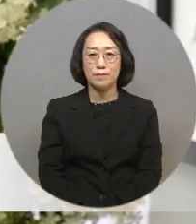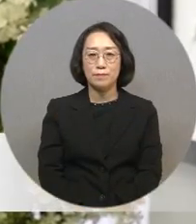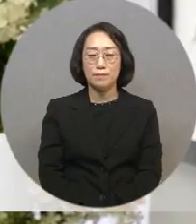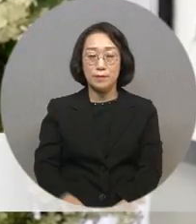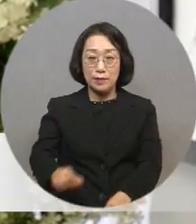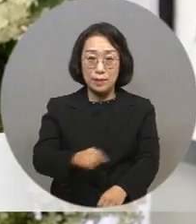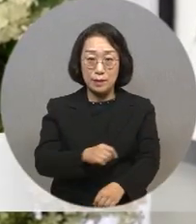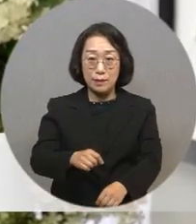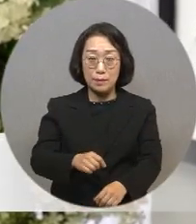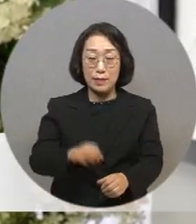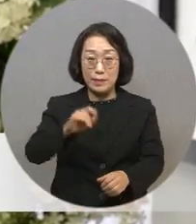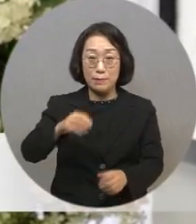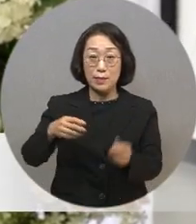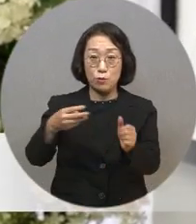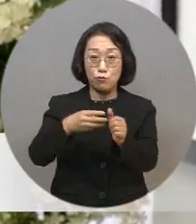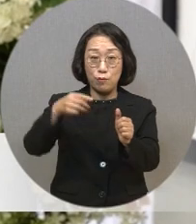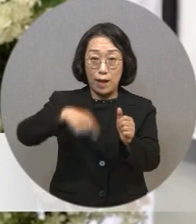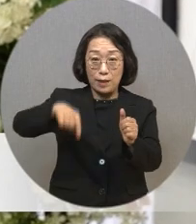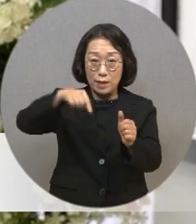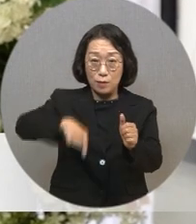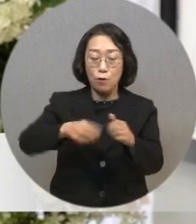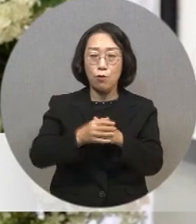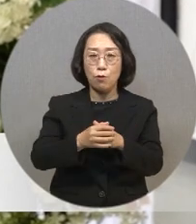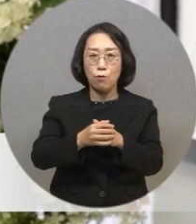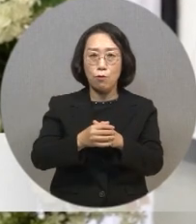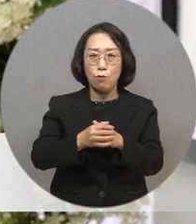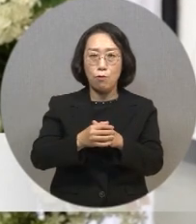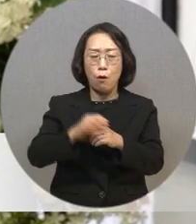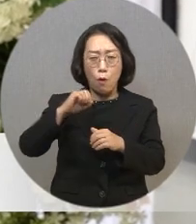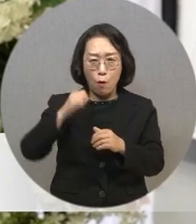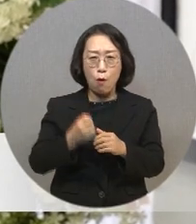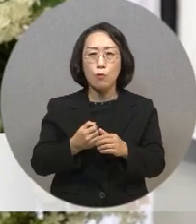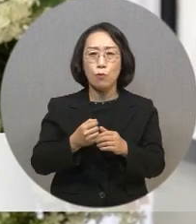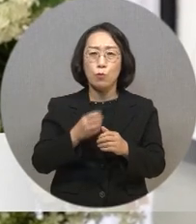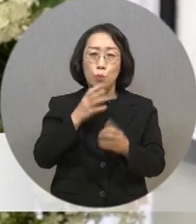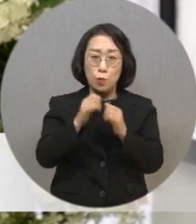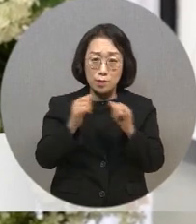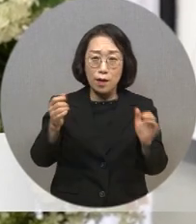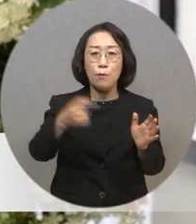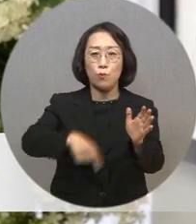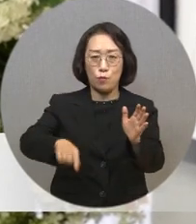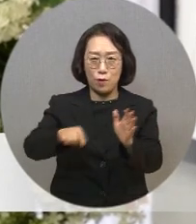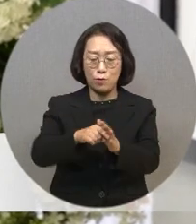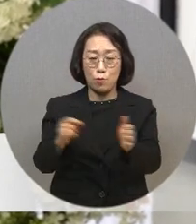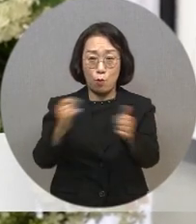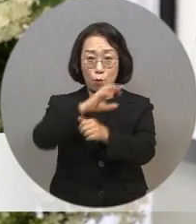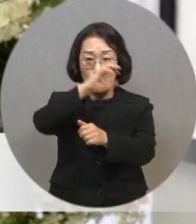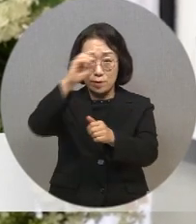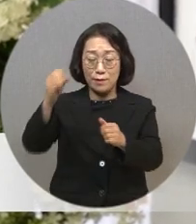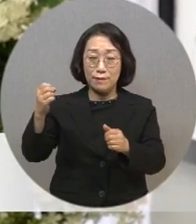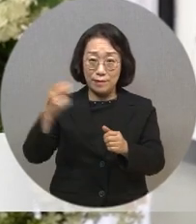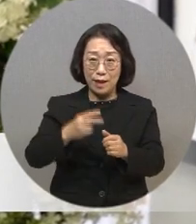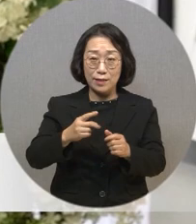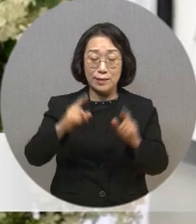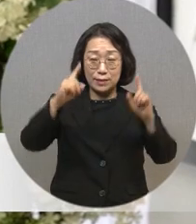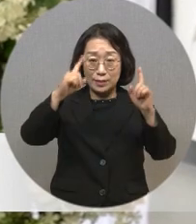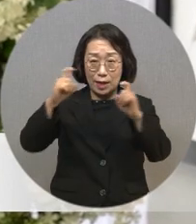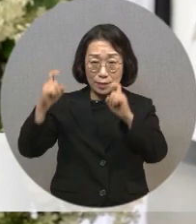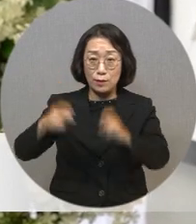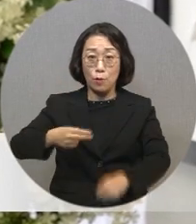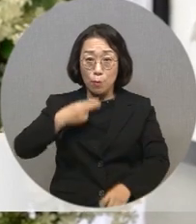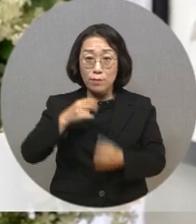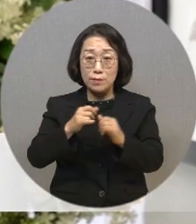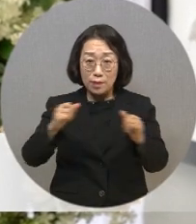특히 이번 임실군 내에서 그 소외된 어르신들을 위해서 웨딩을 한 번도 해보지 않은 어르신들을